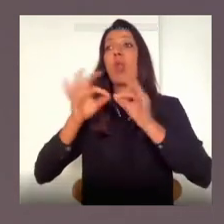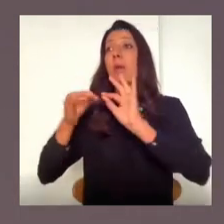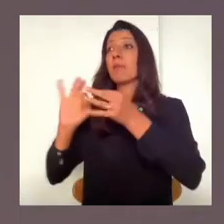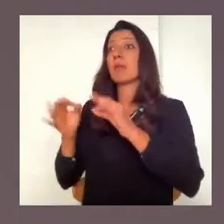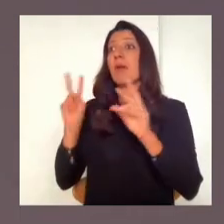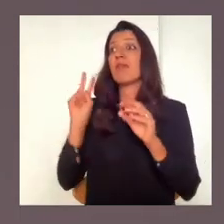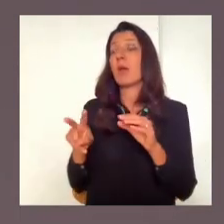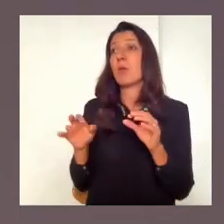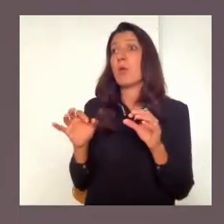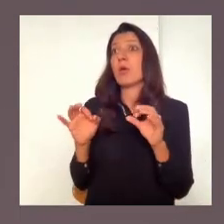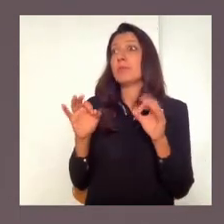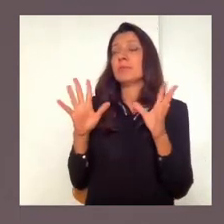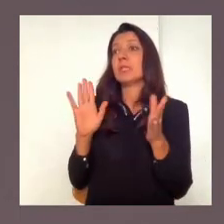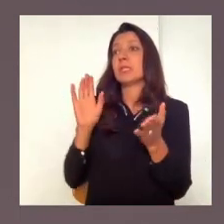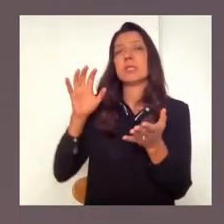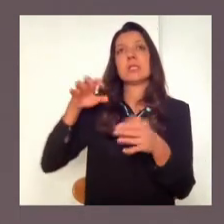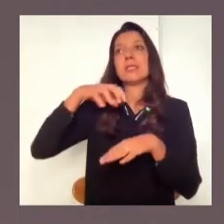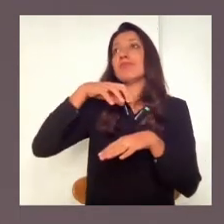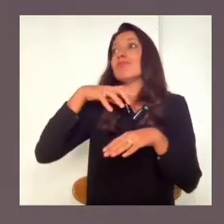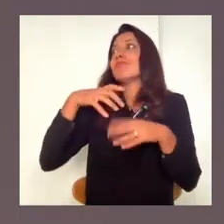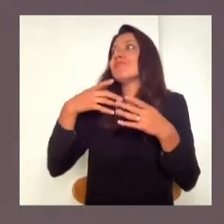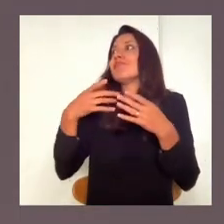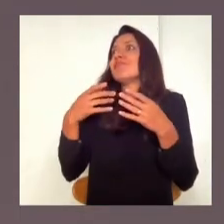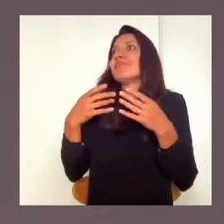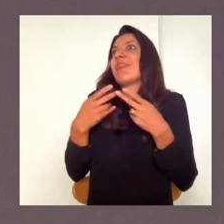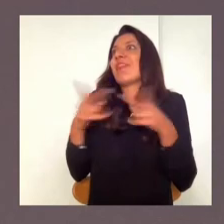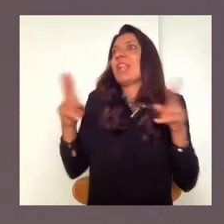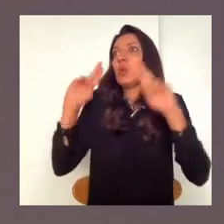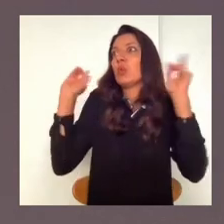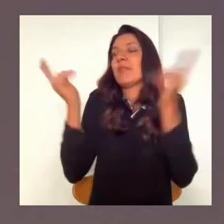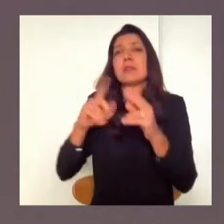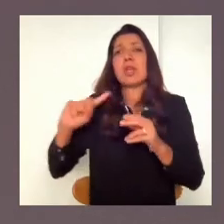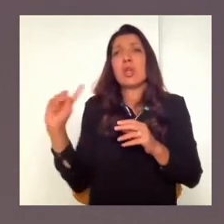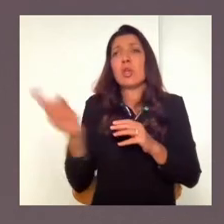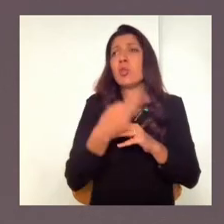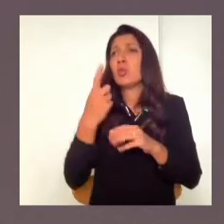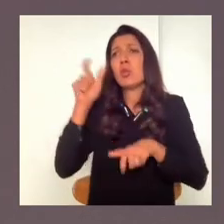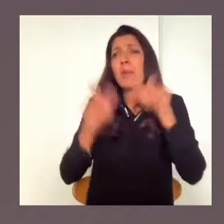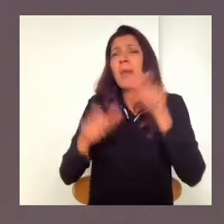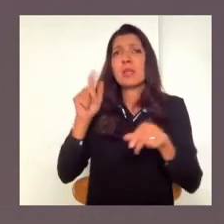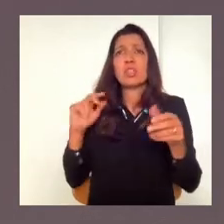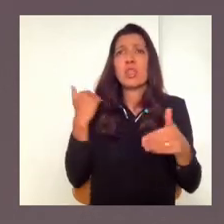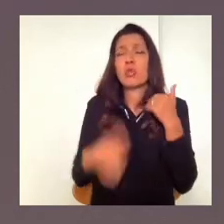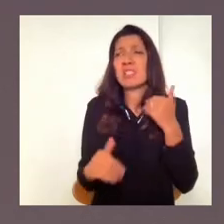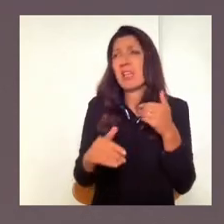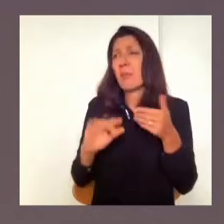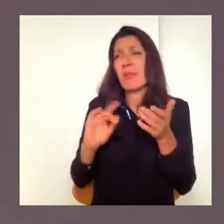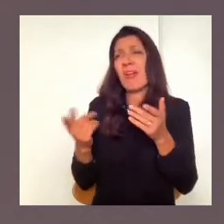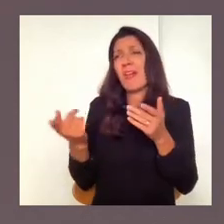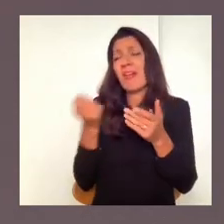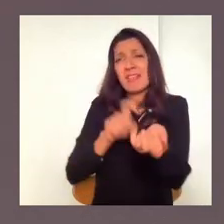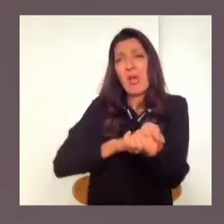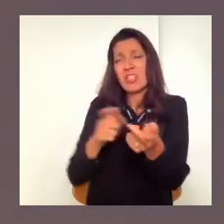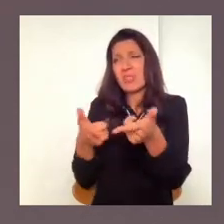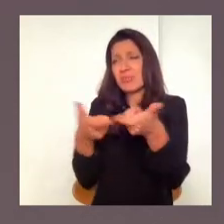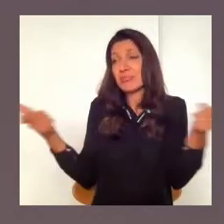cité universelle. Vous aviez tous les handicaps, tous les pays qui se promenaient, qui se baladaient, sans se regarder, sans se dévisager. Tout était